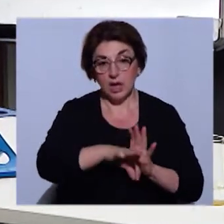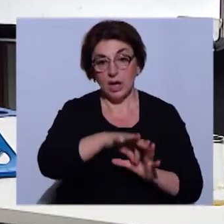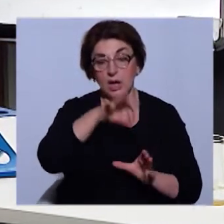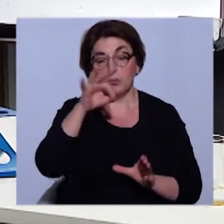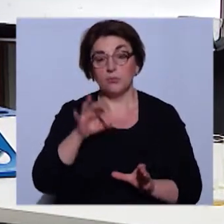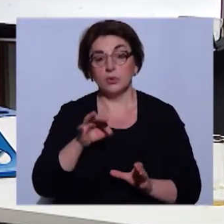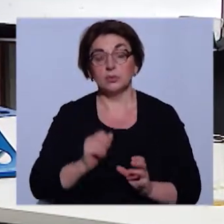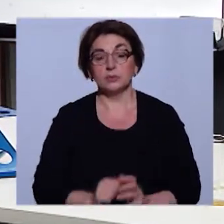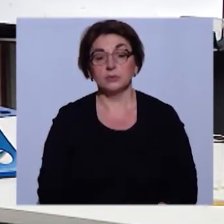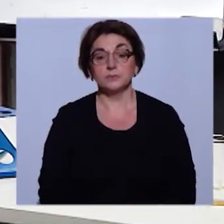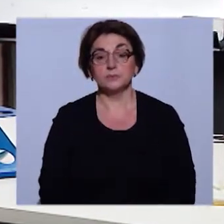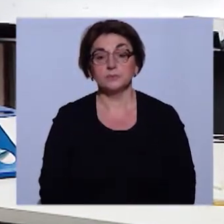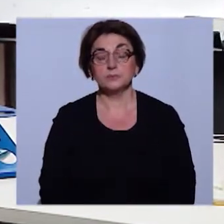ნავთის